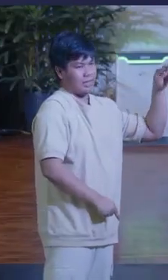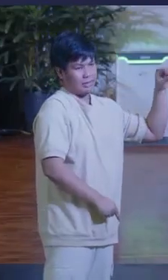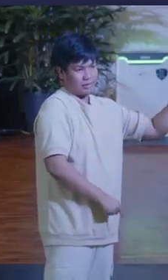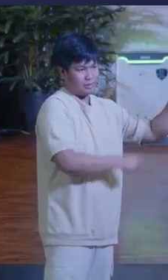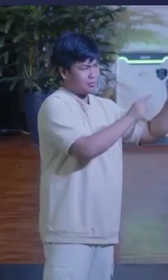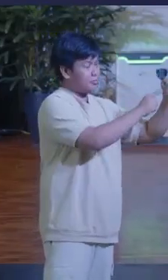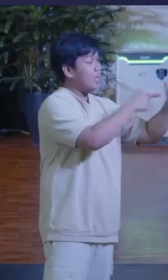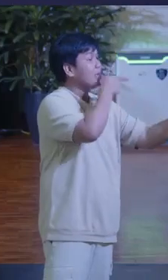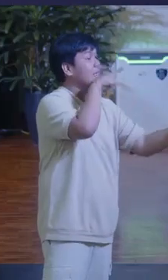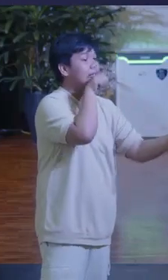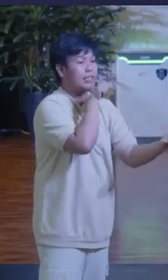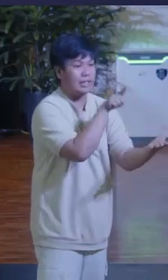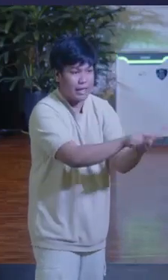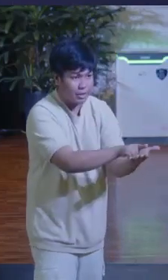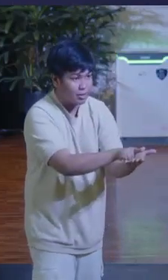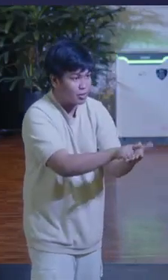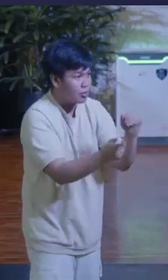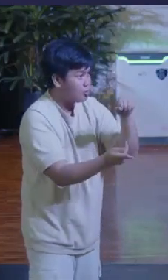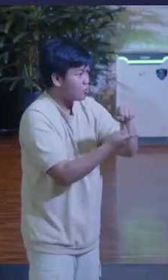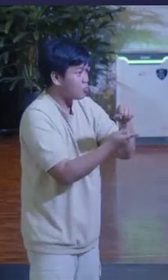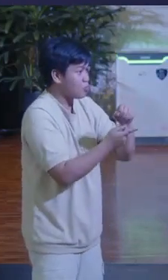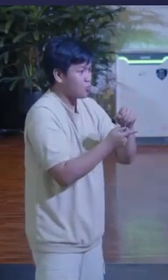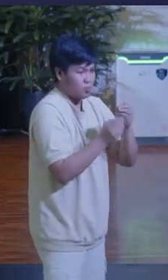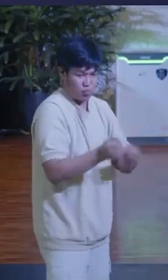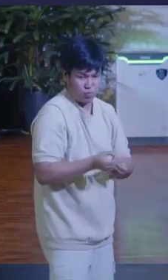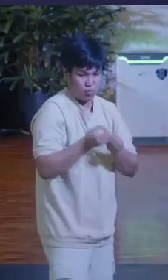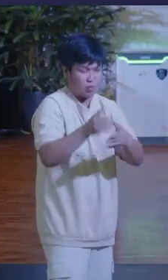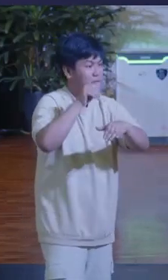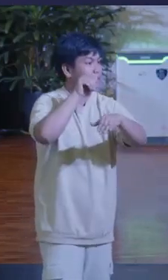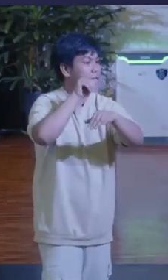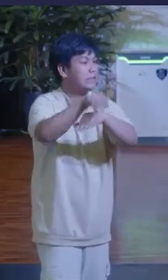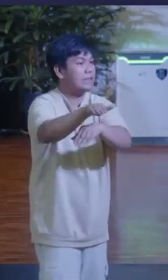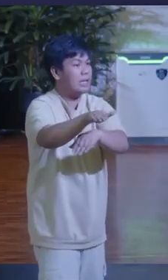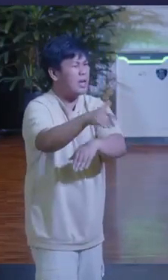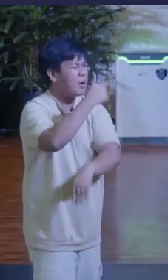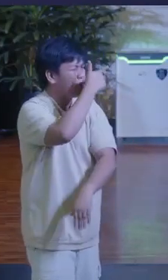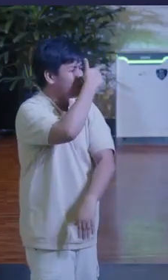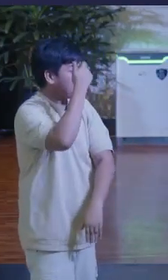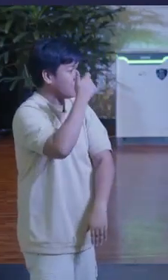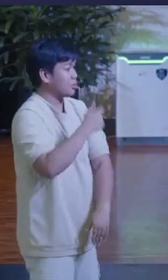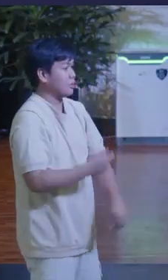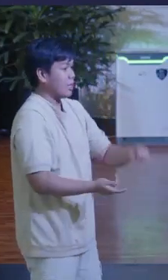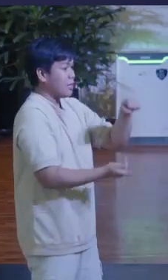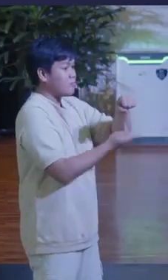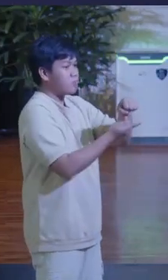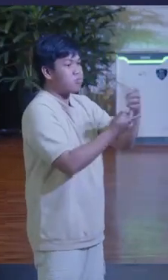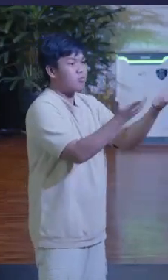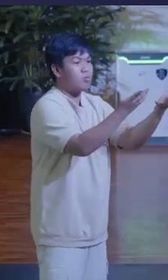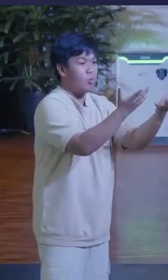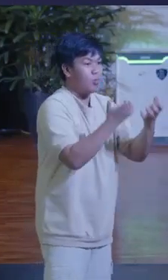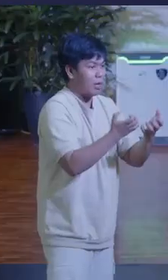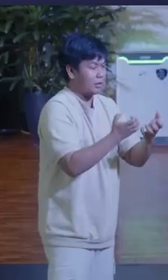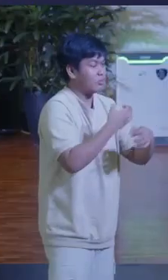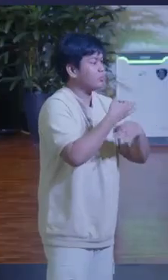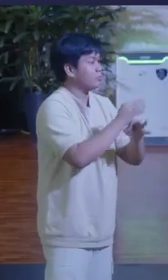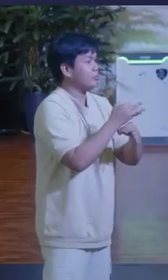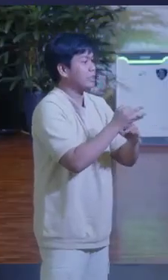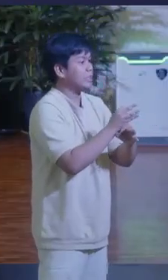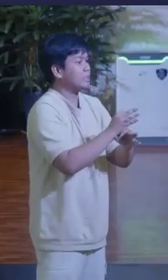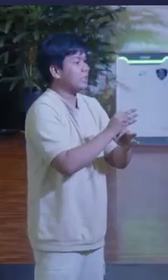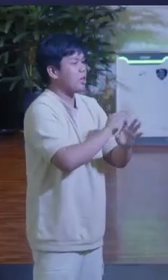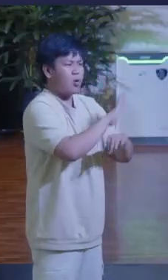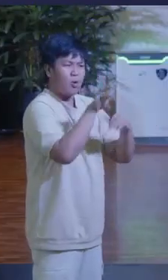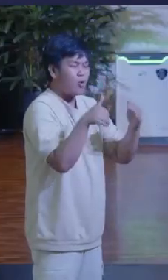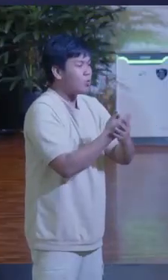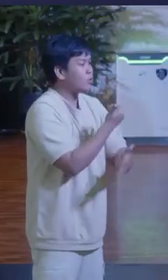na ito ay ginawad ni Pablo sapagkat nais niyang ituwid ang